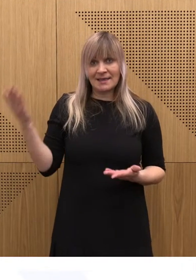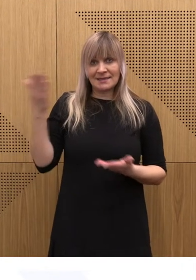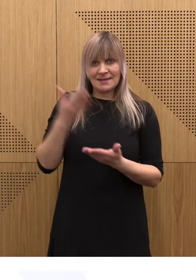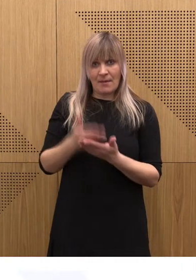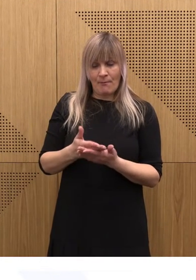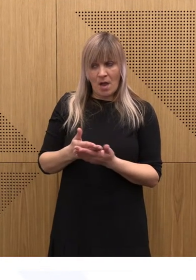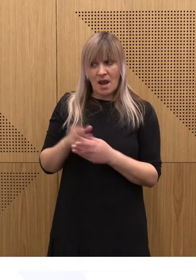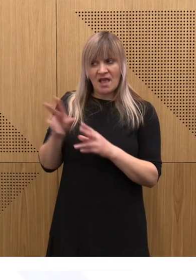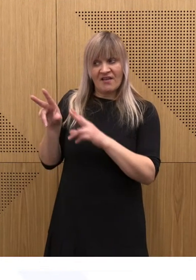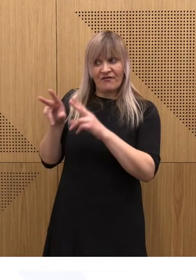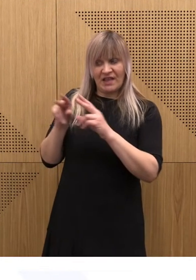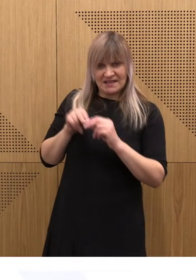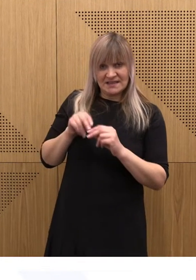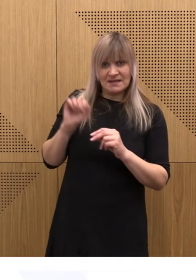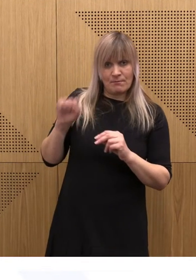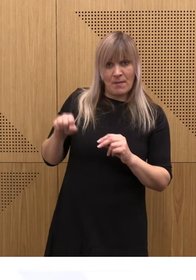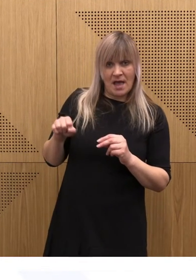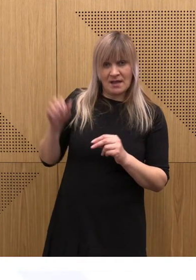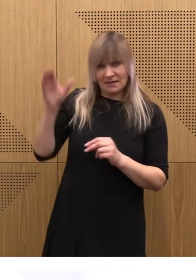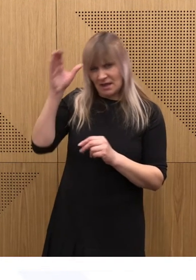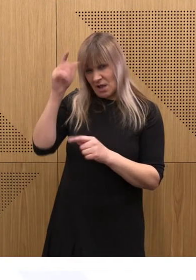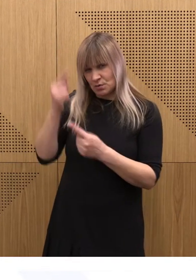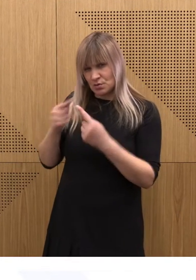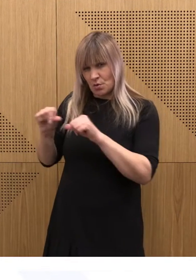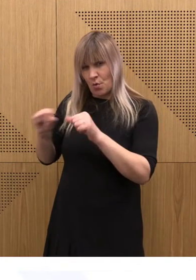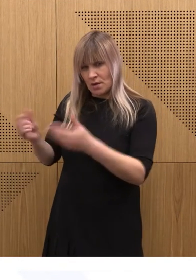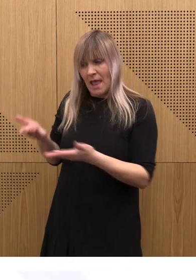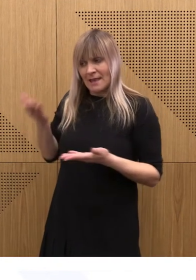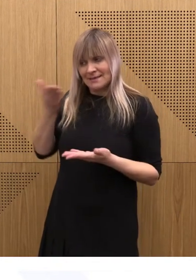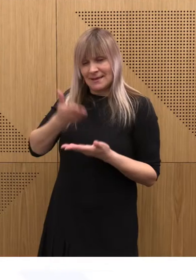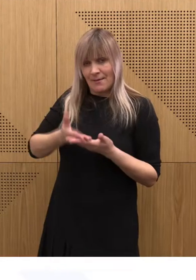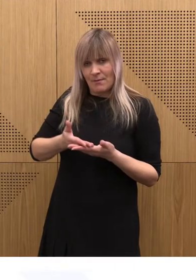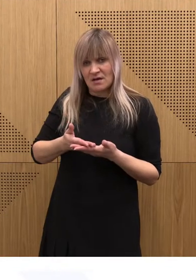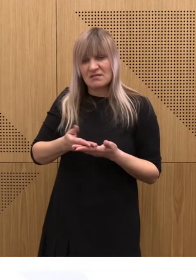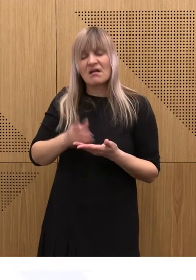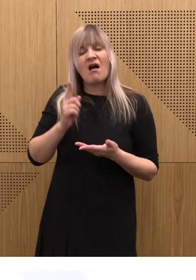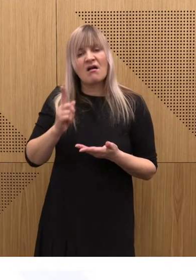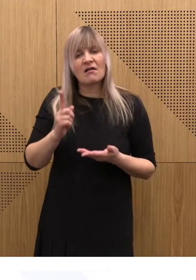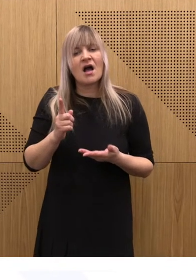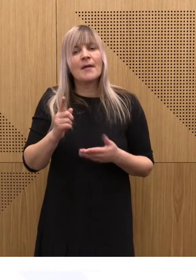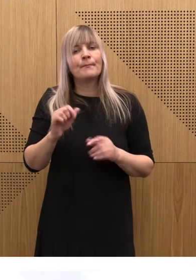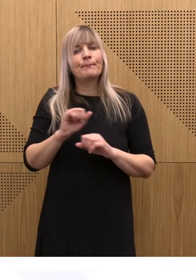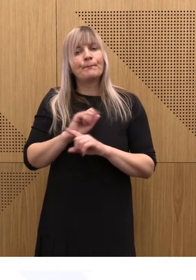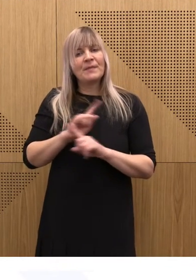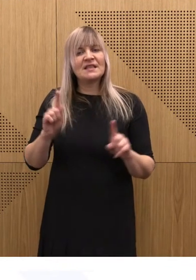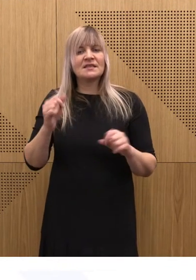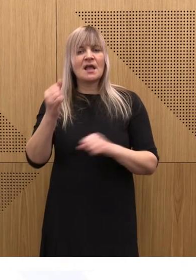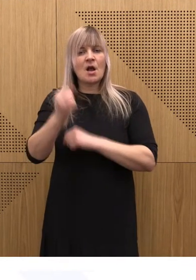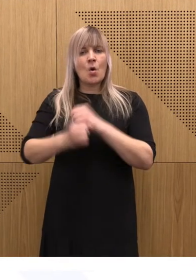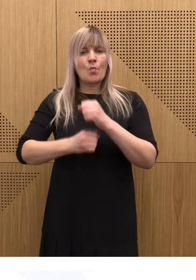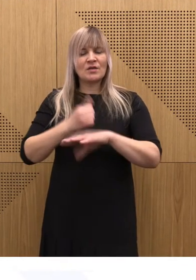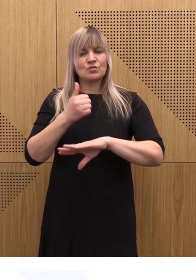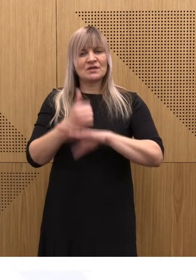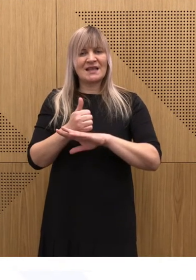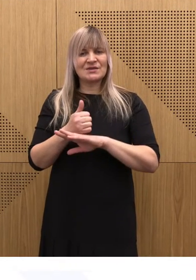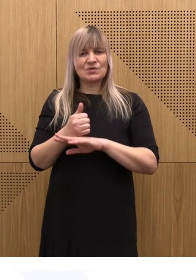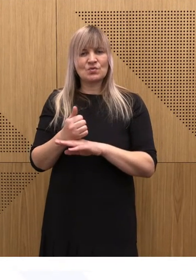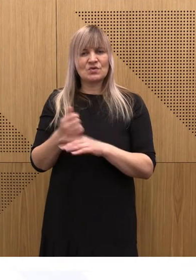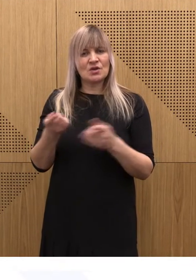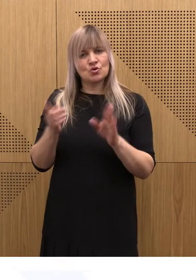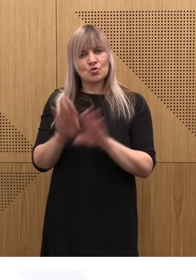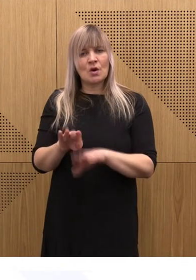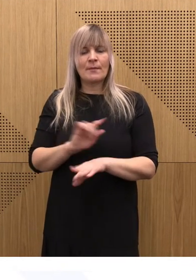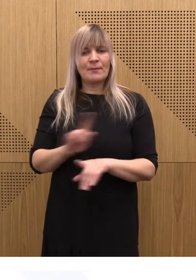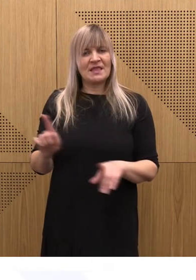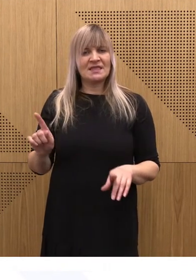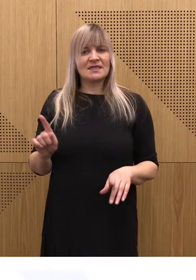ju võtsimegi kõik tõsi välja arvatud mitte kaubanduskeskused. Miks? Sellepärast, et see kindlasti